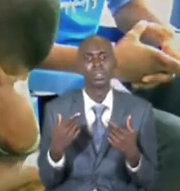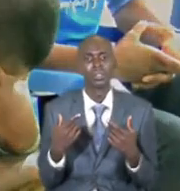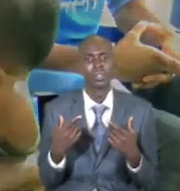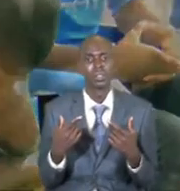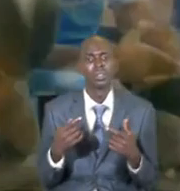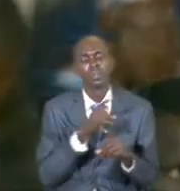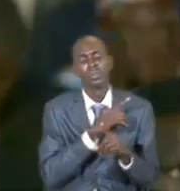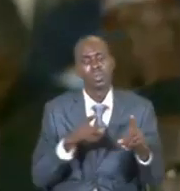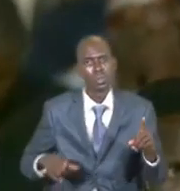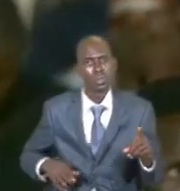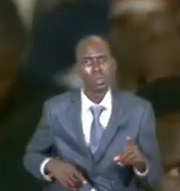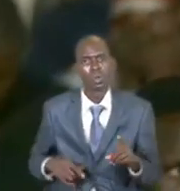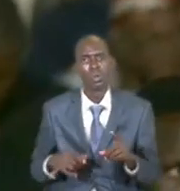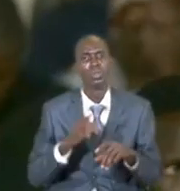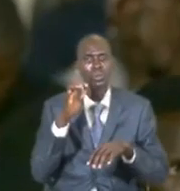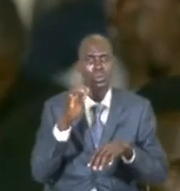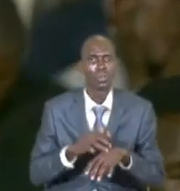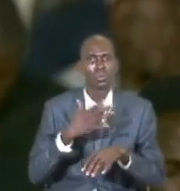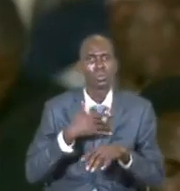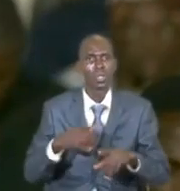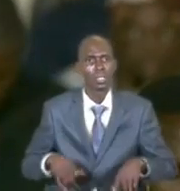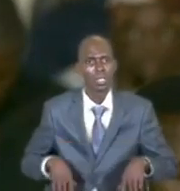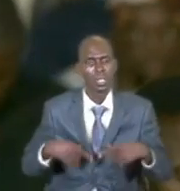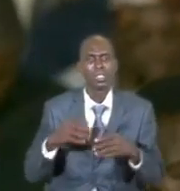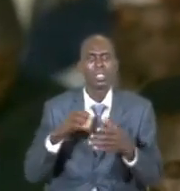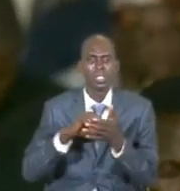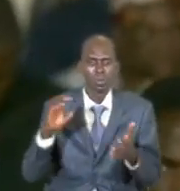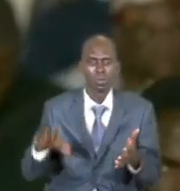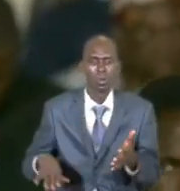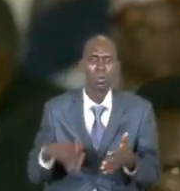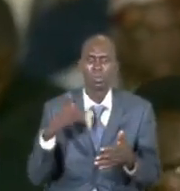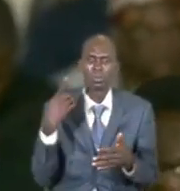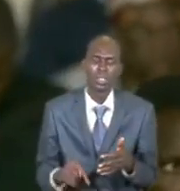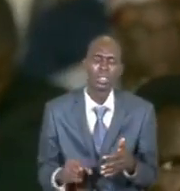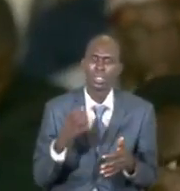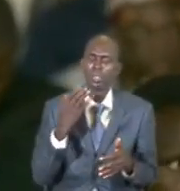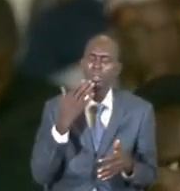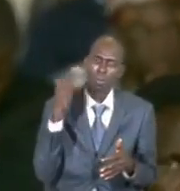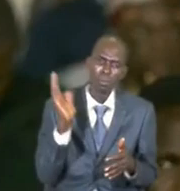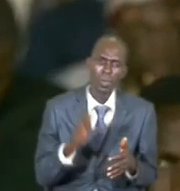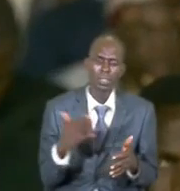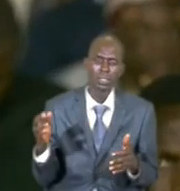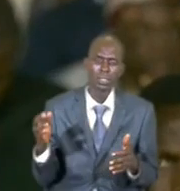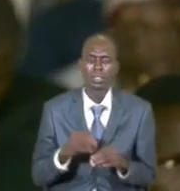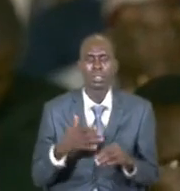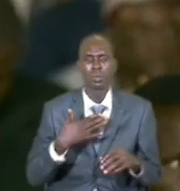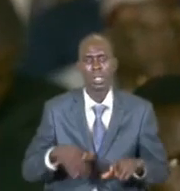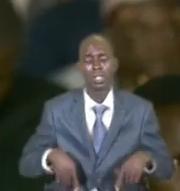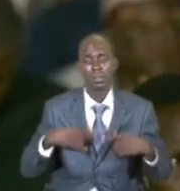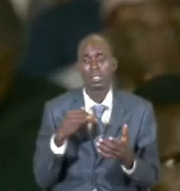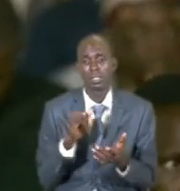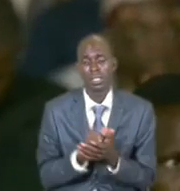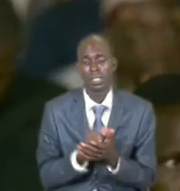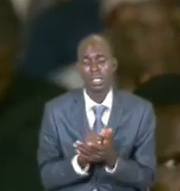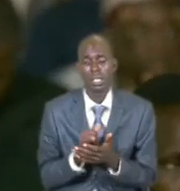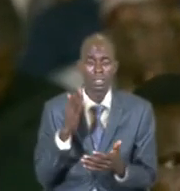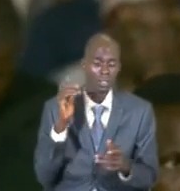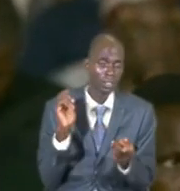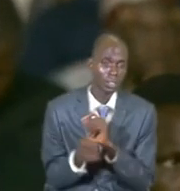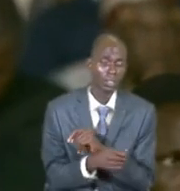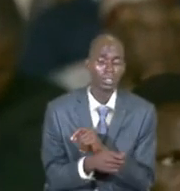ka ihe ọjọọ pụọ na ndụ m. Mgbabichie ahụ ga-eme gị ka ị bụrụ onye dị ukwuu na ndụ